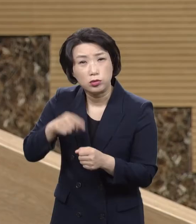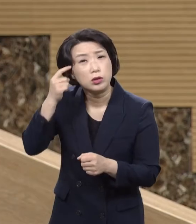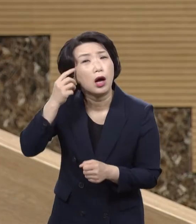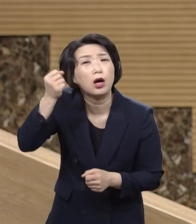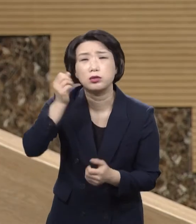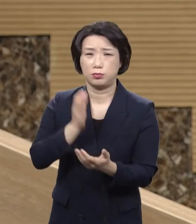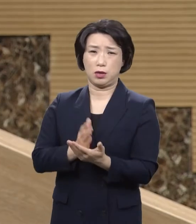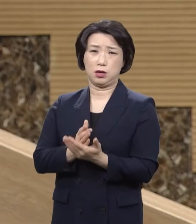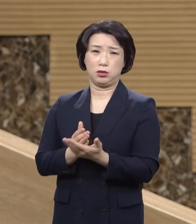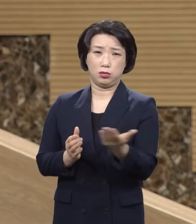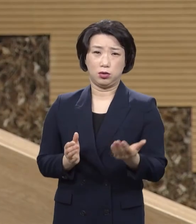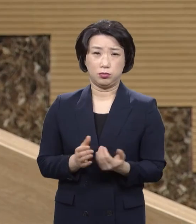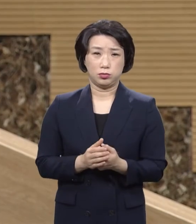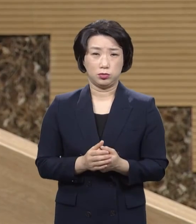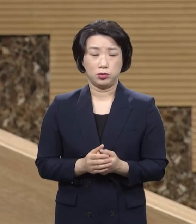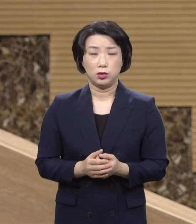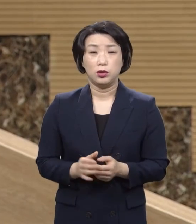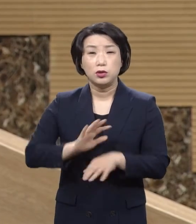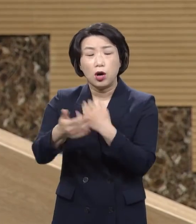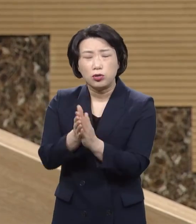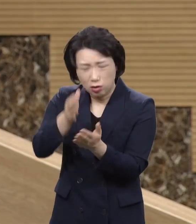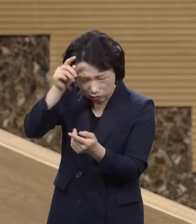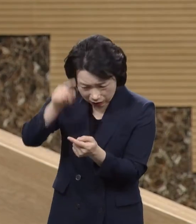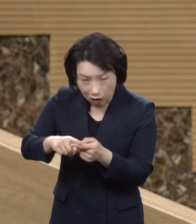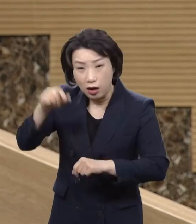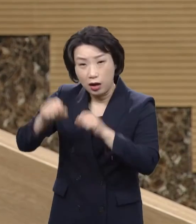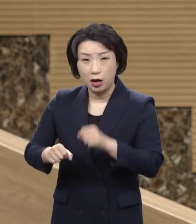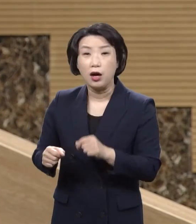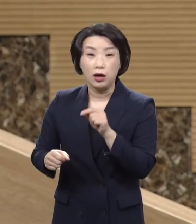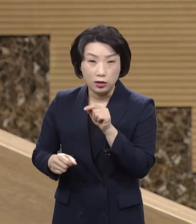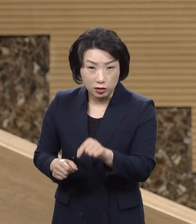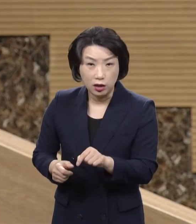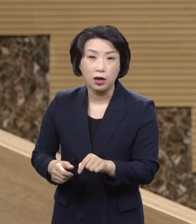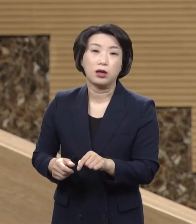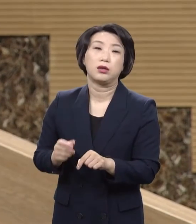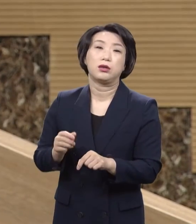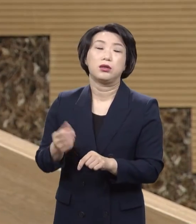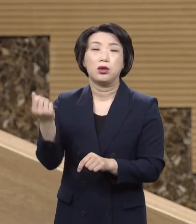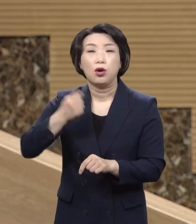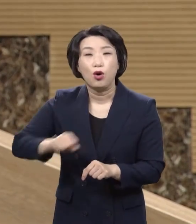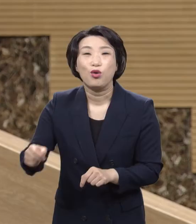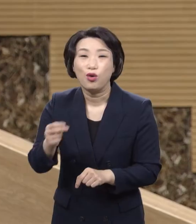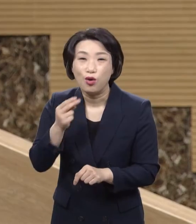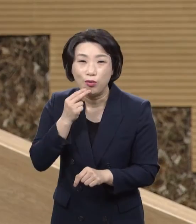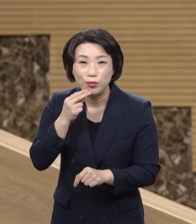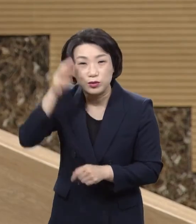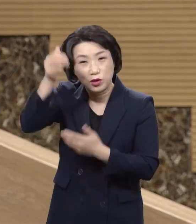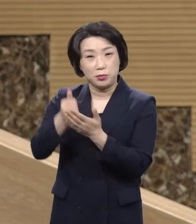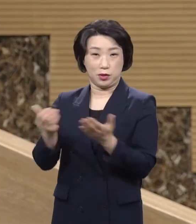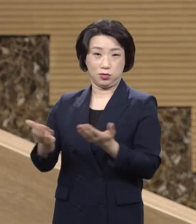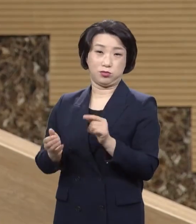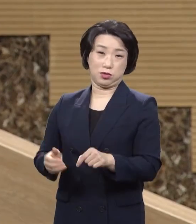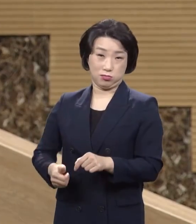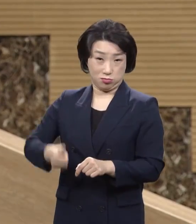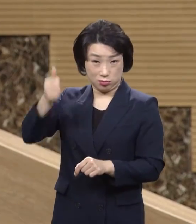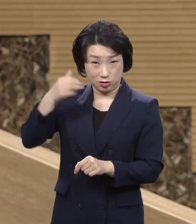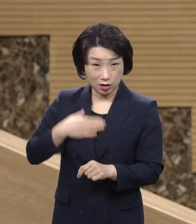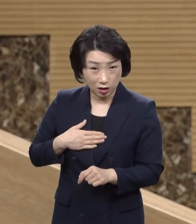말고 있는 그대로 행하는 것이 거역할 수 없는 성령의 역사임을